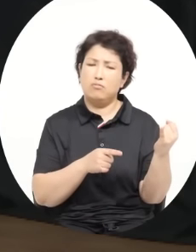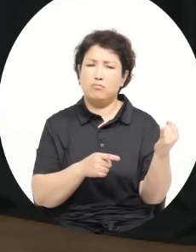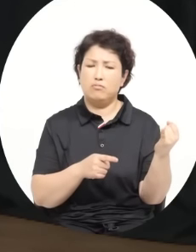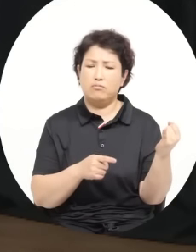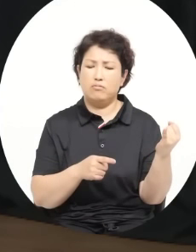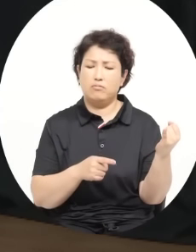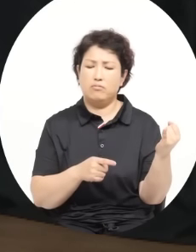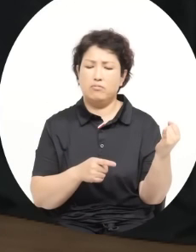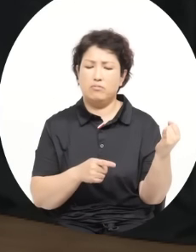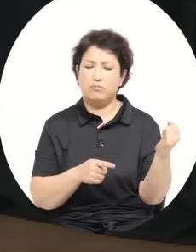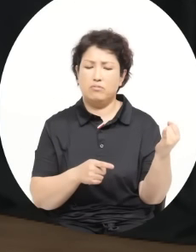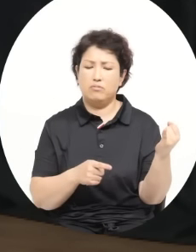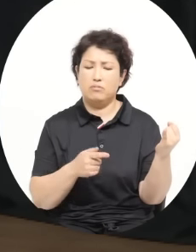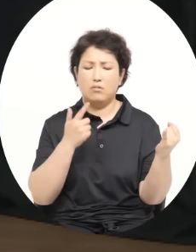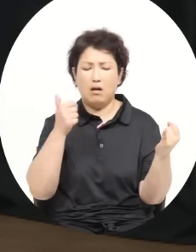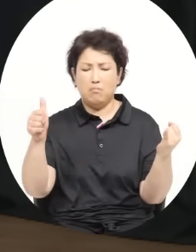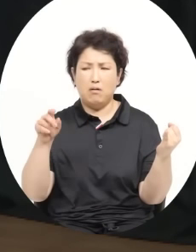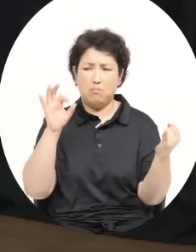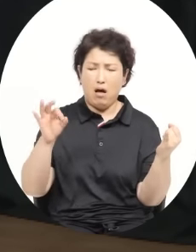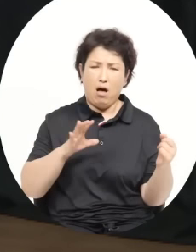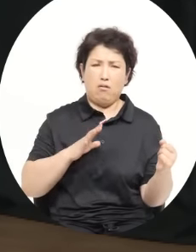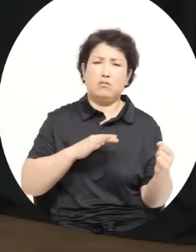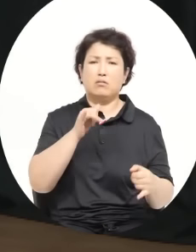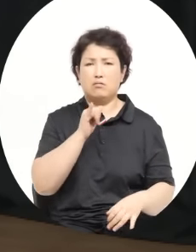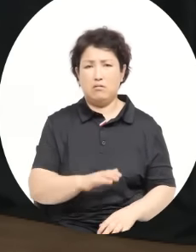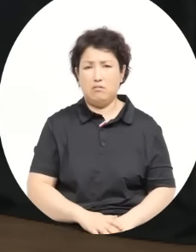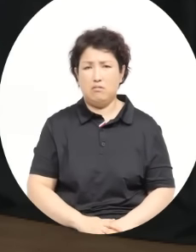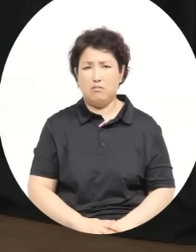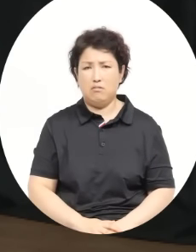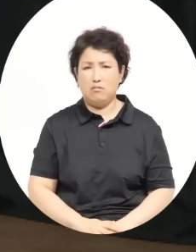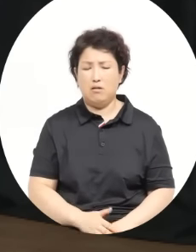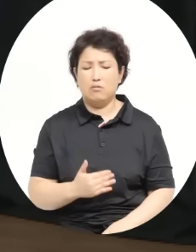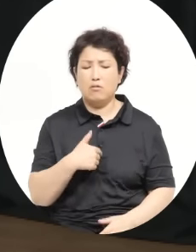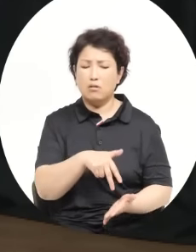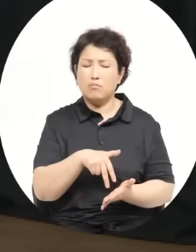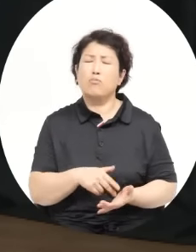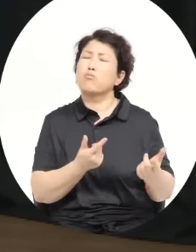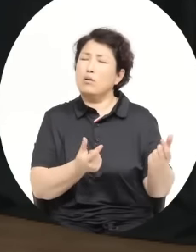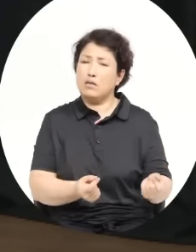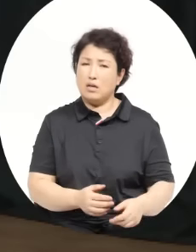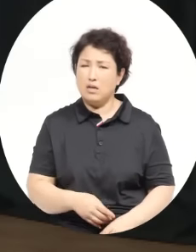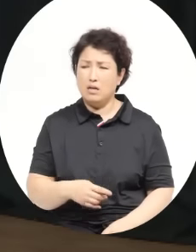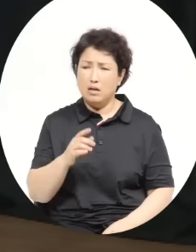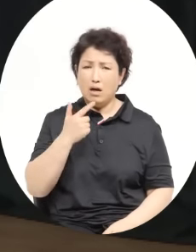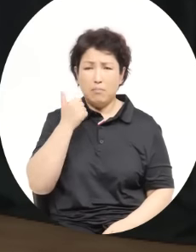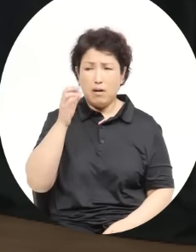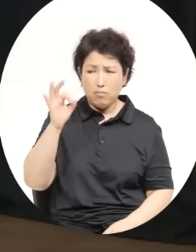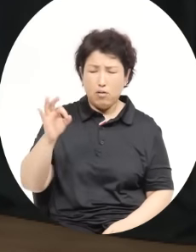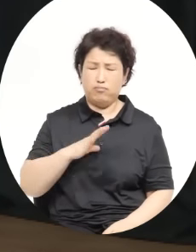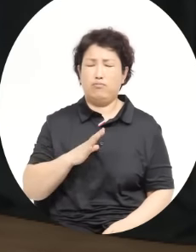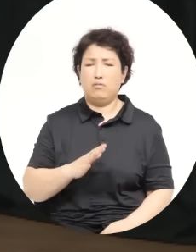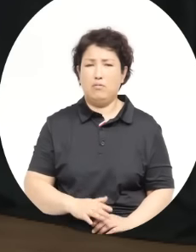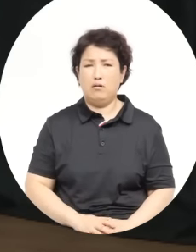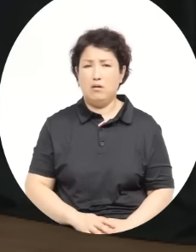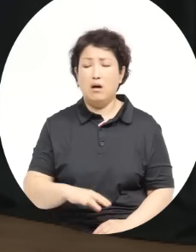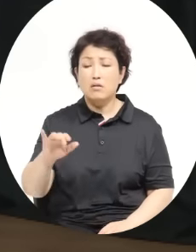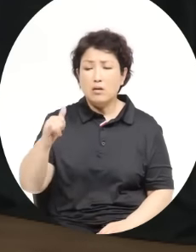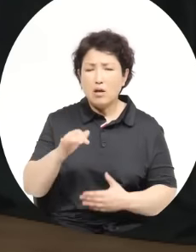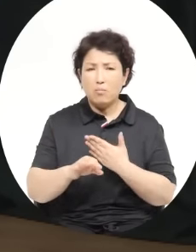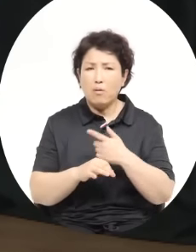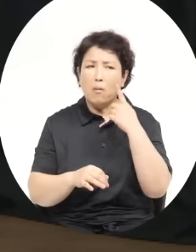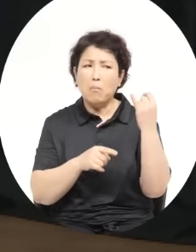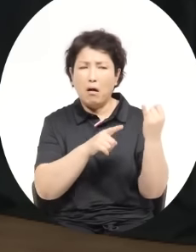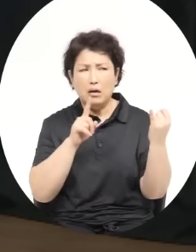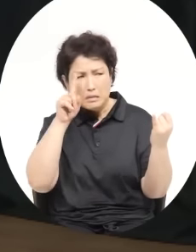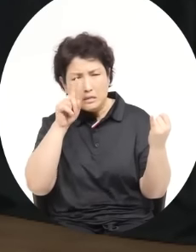엄마도 기본적으로 아빠를 무서워하고 저와 같이 좀 두려워하니까 전화 오거나 그러면